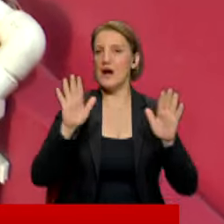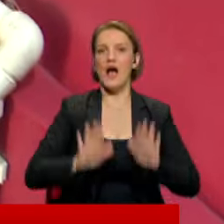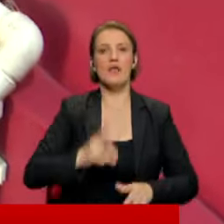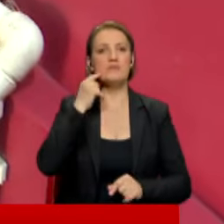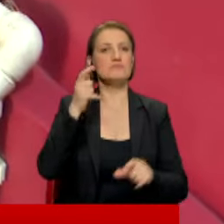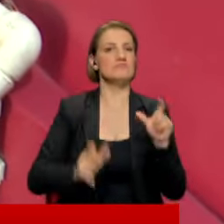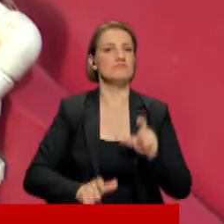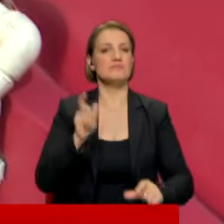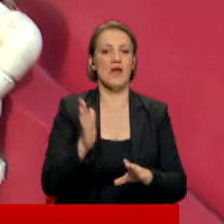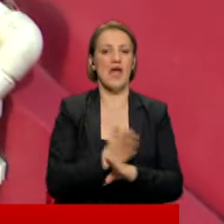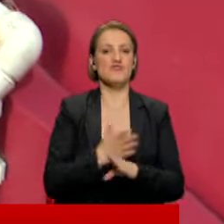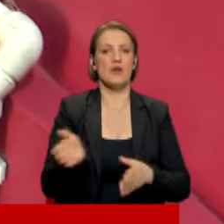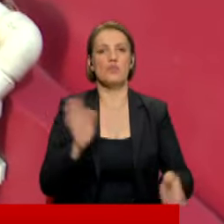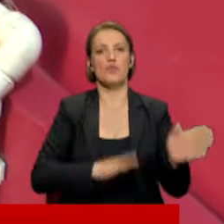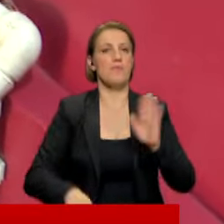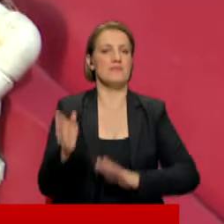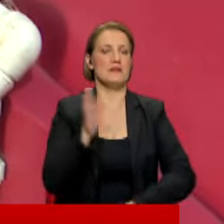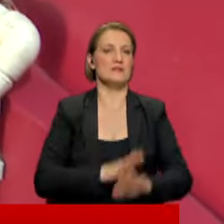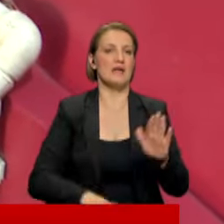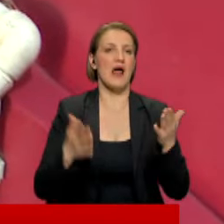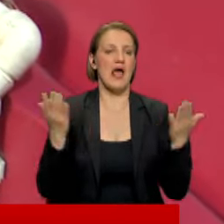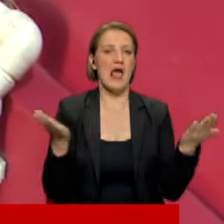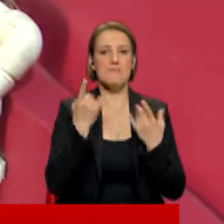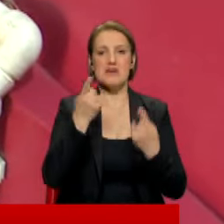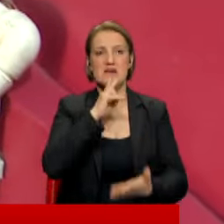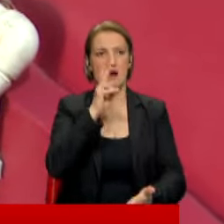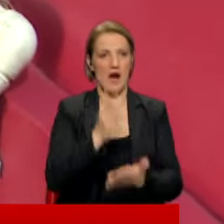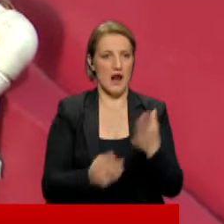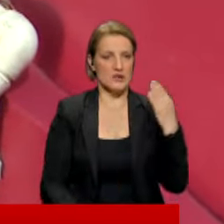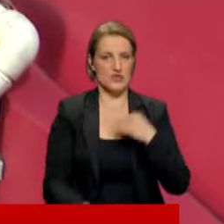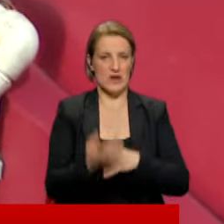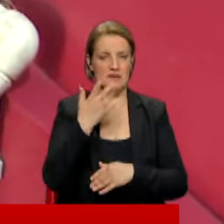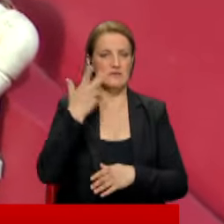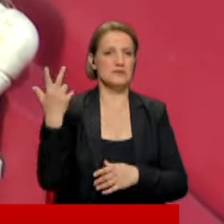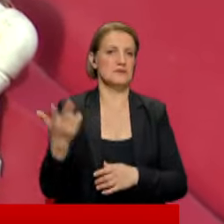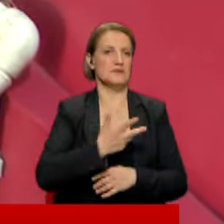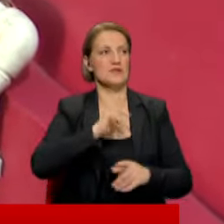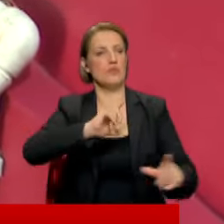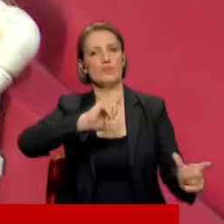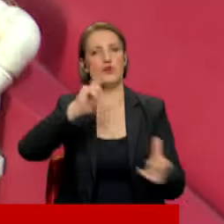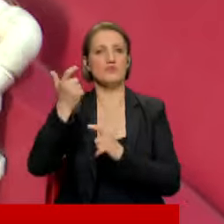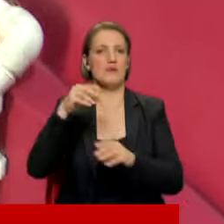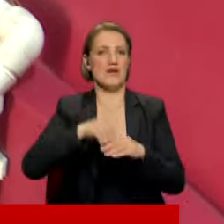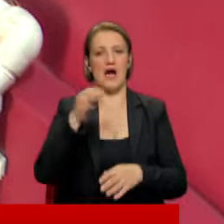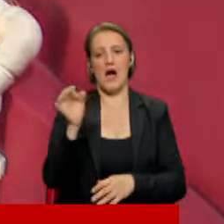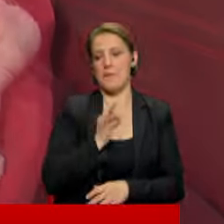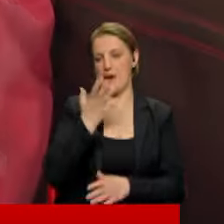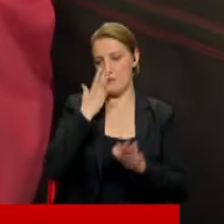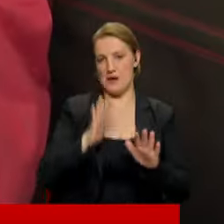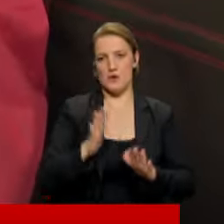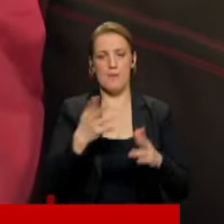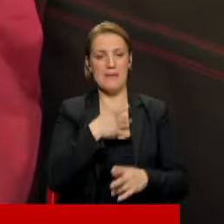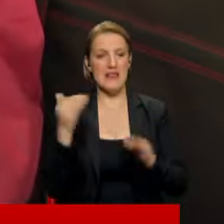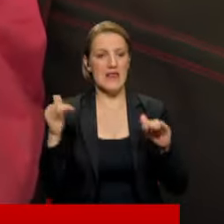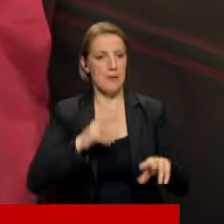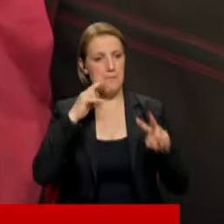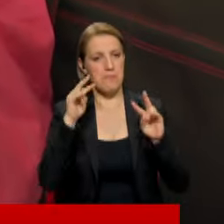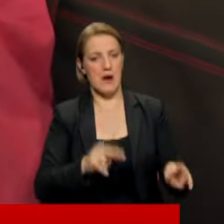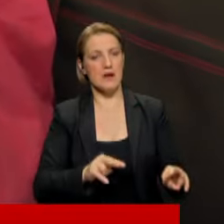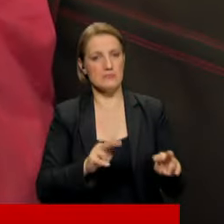kalanlar eşyalarını topladılar Eğer bir karar çıkarsa hızla taşınmak için haber bekliyorlar belediye gelip